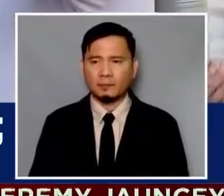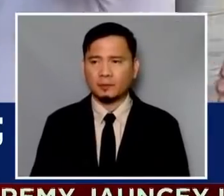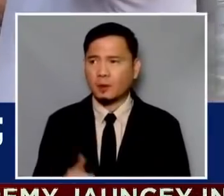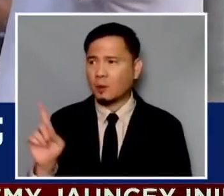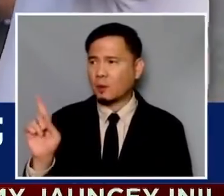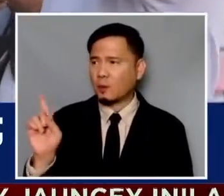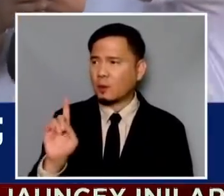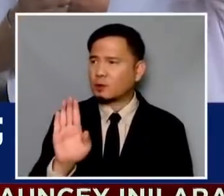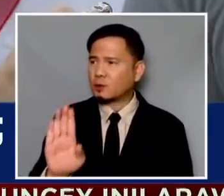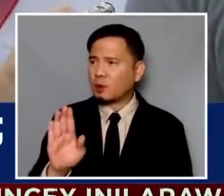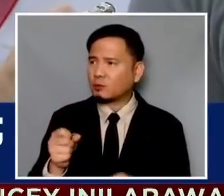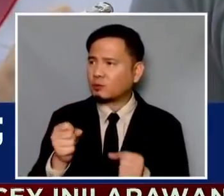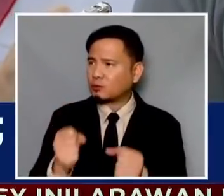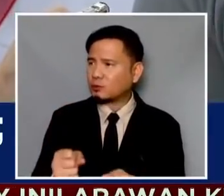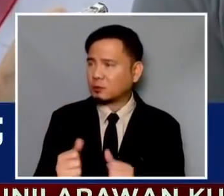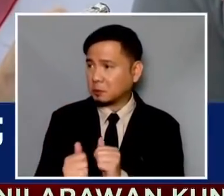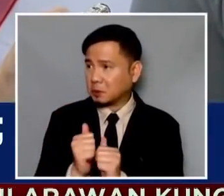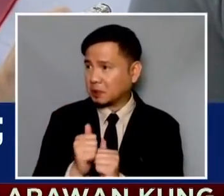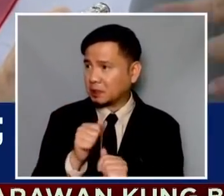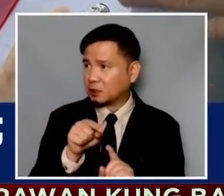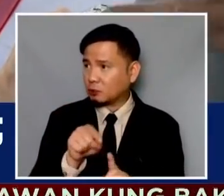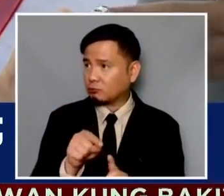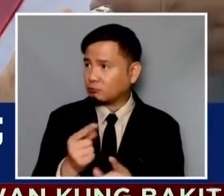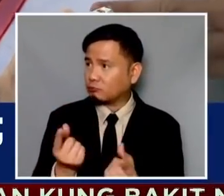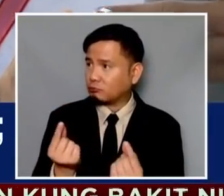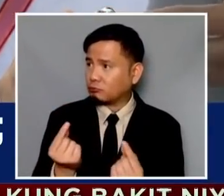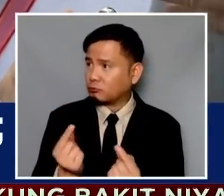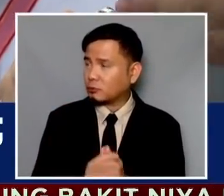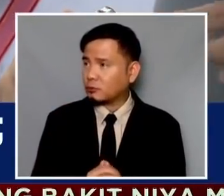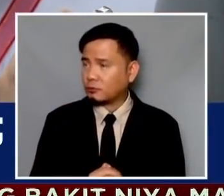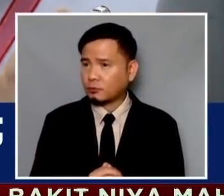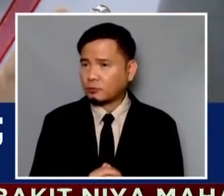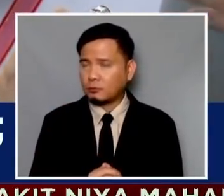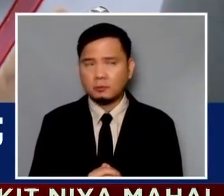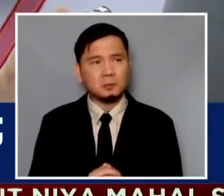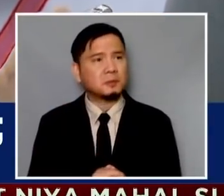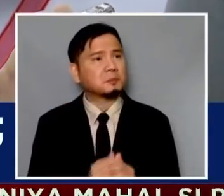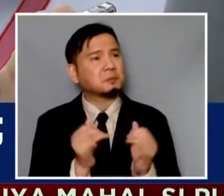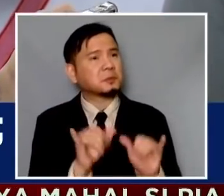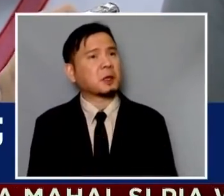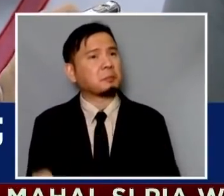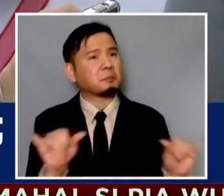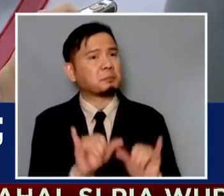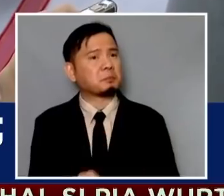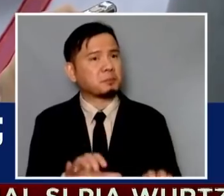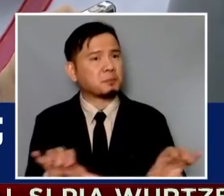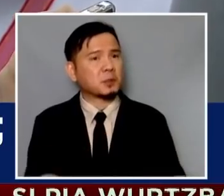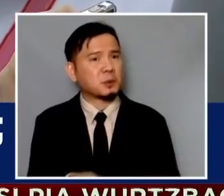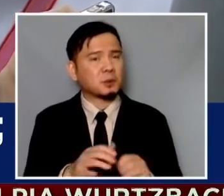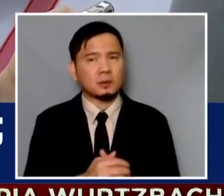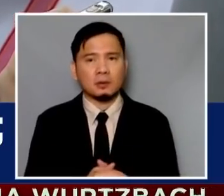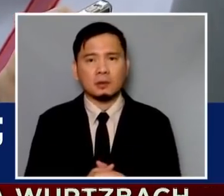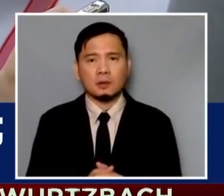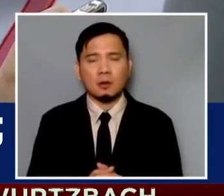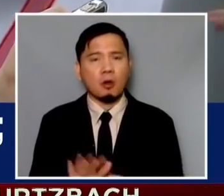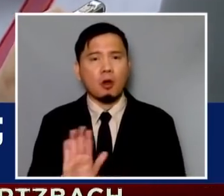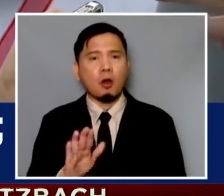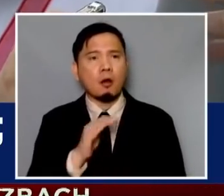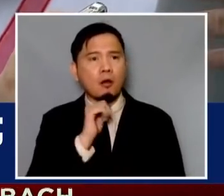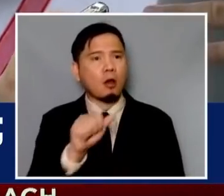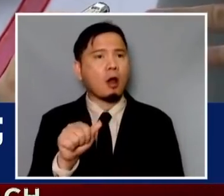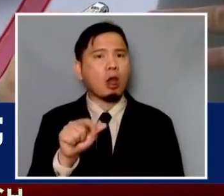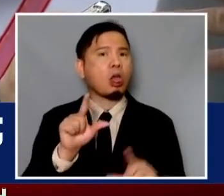strategy nyo to sell yourself na more than what you're saying the same about thing. The bullies, ganyan?" "No, I'm not selling the bullies. No, I